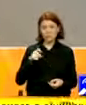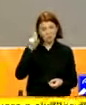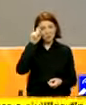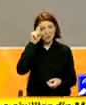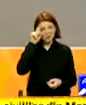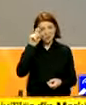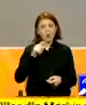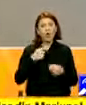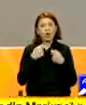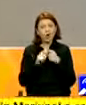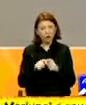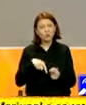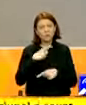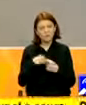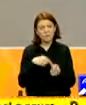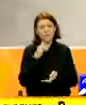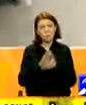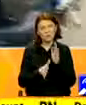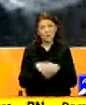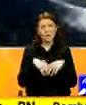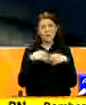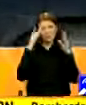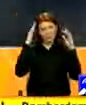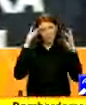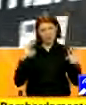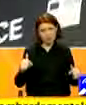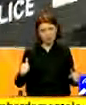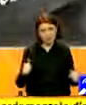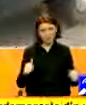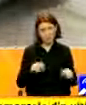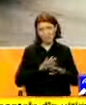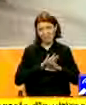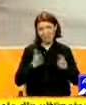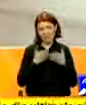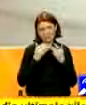încrezători, că totul va avea un deznodământ fericit. Atât deocamdată de aici. La revedere!